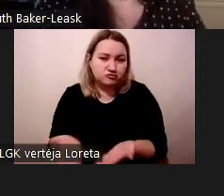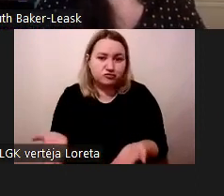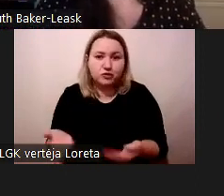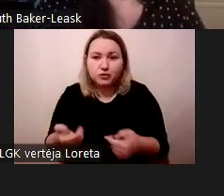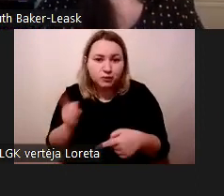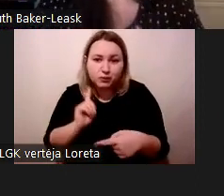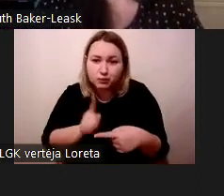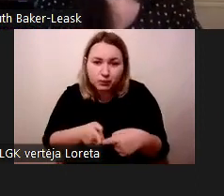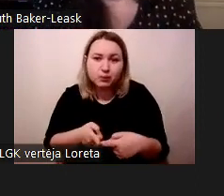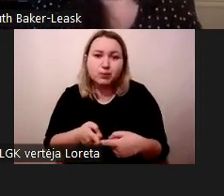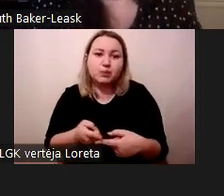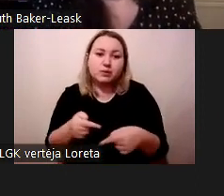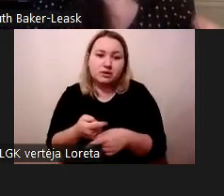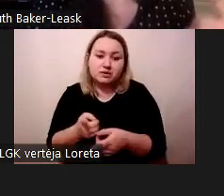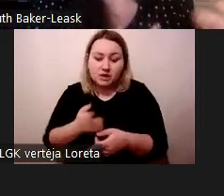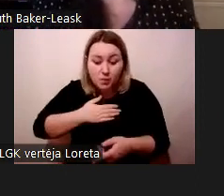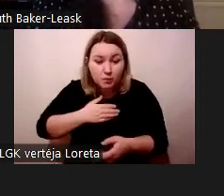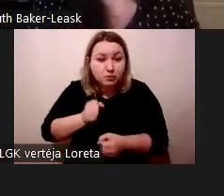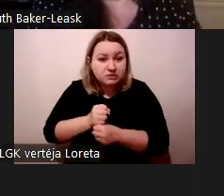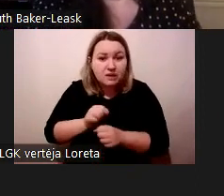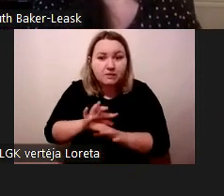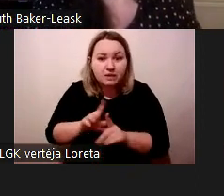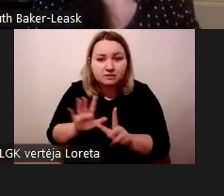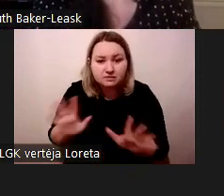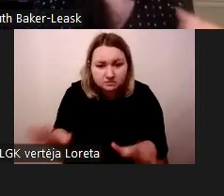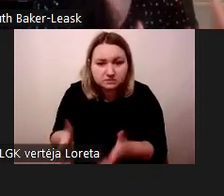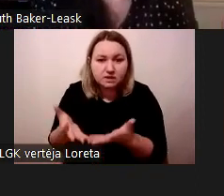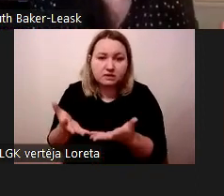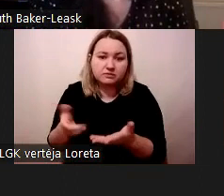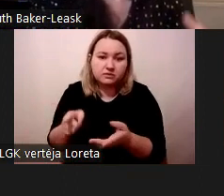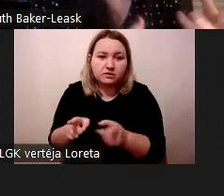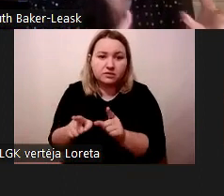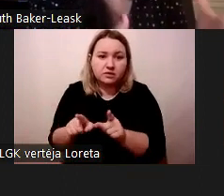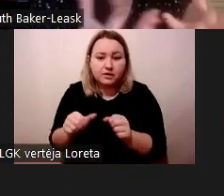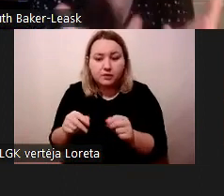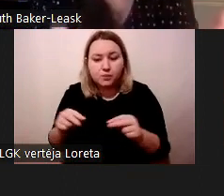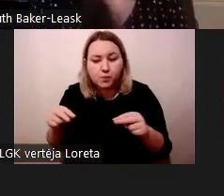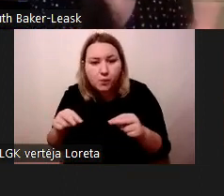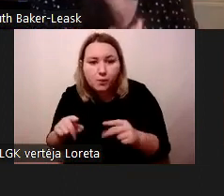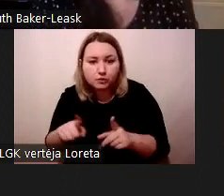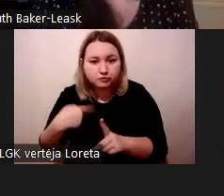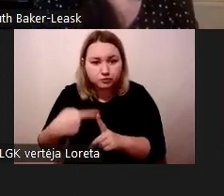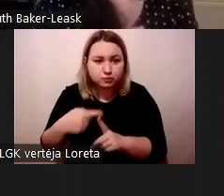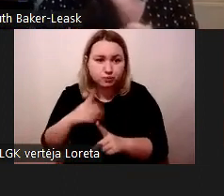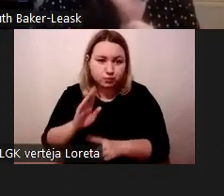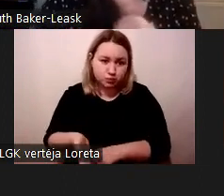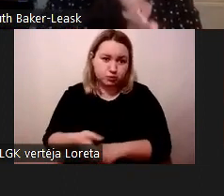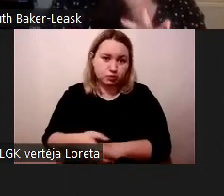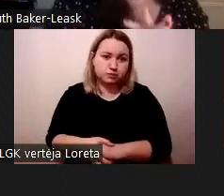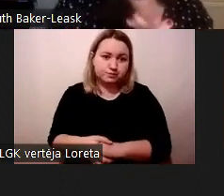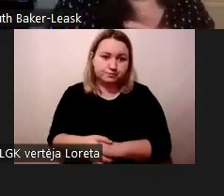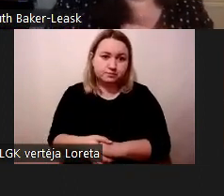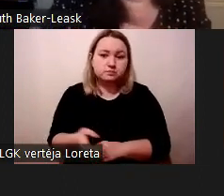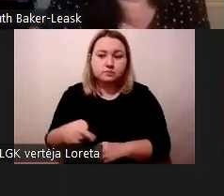Ir mūsų darbas skatinti tuos pozityvius požiūrius. Ir kaip jūs